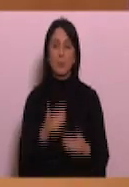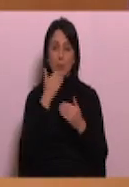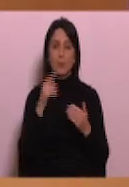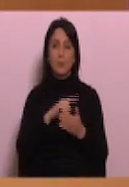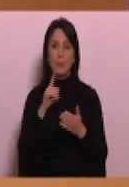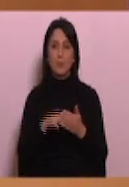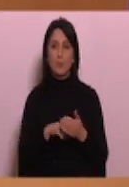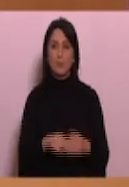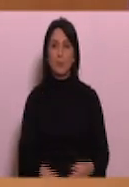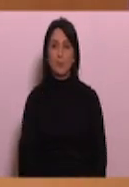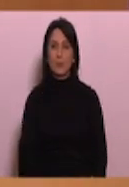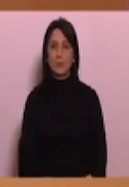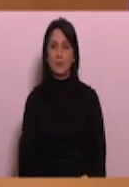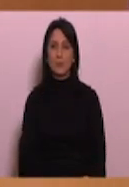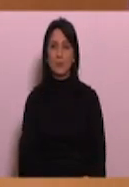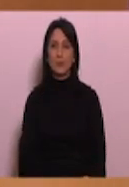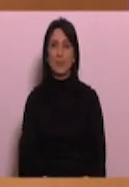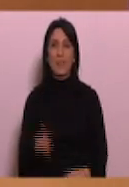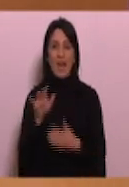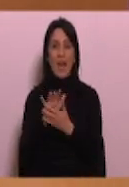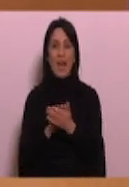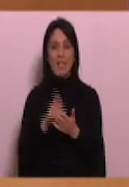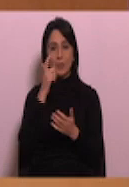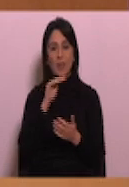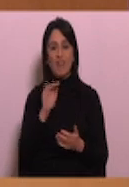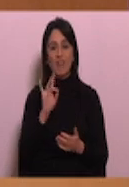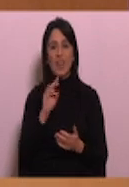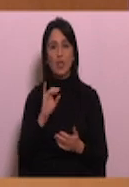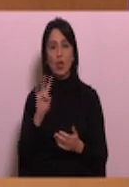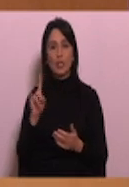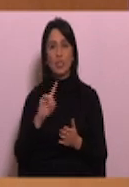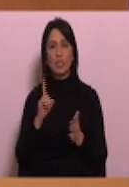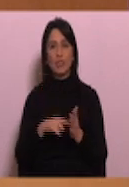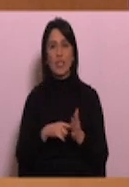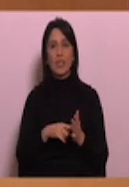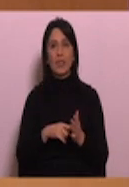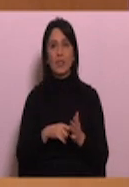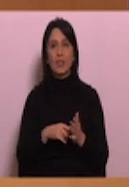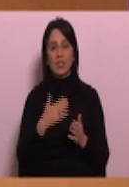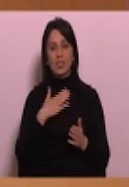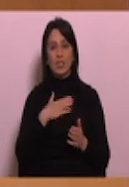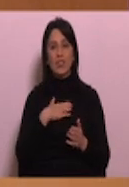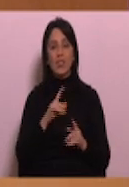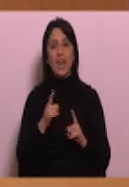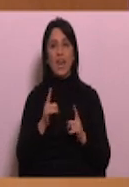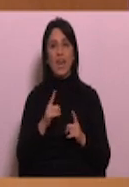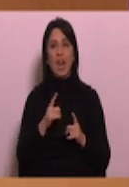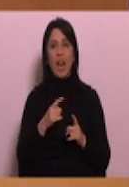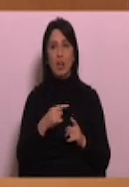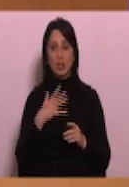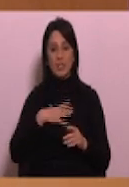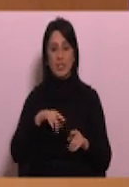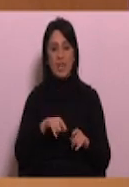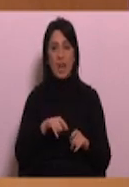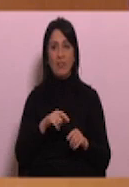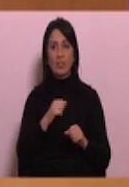შეკითხვა. ეს გაგრძელებაა ბატონი ფრიდონის შეკითხვისა. კი, მაგრამ ჩვენ რატომ მოყვავს